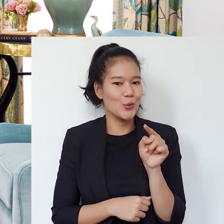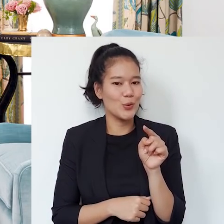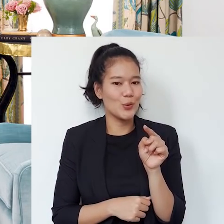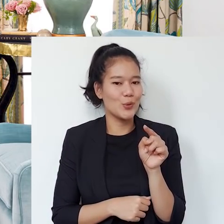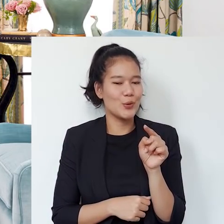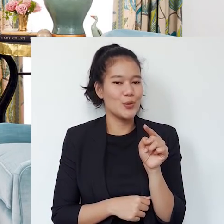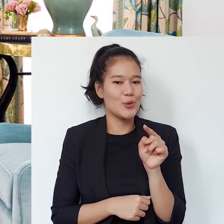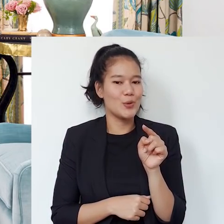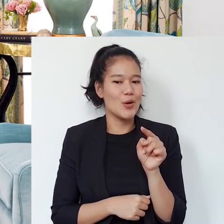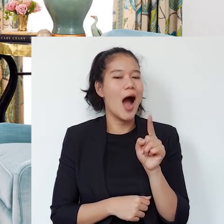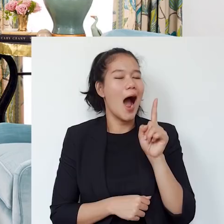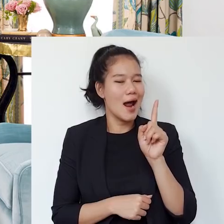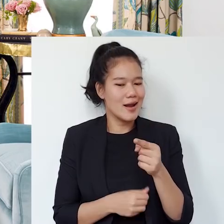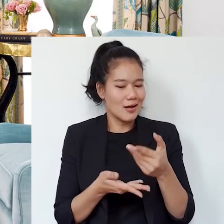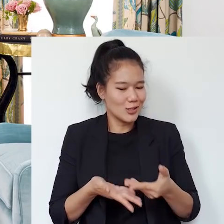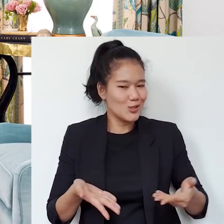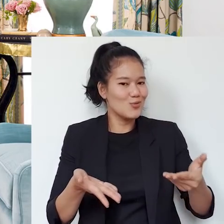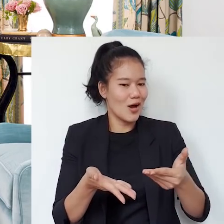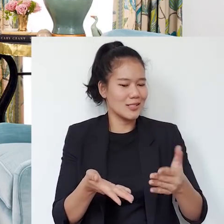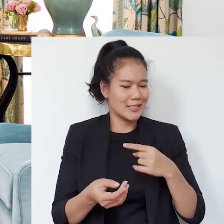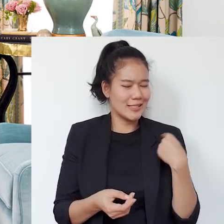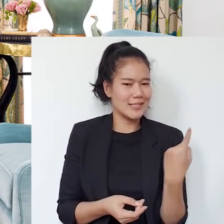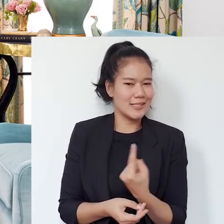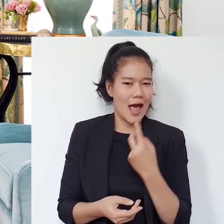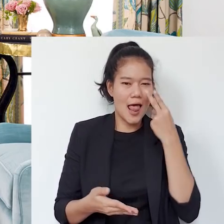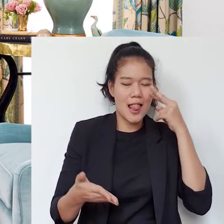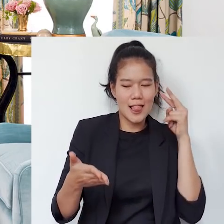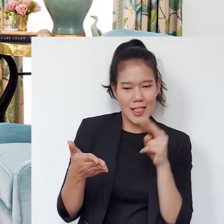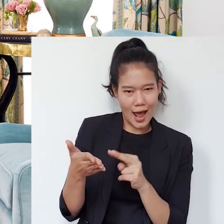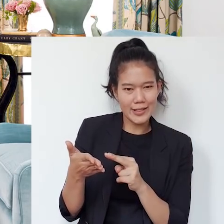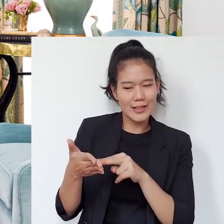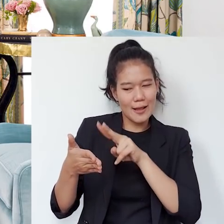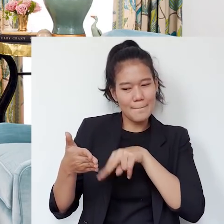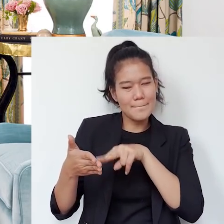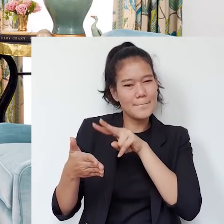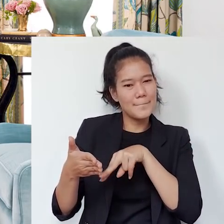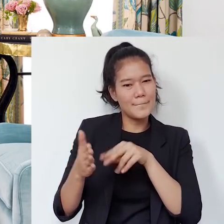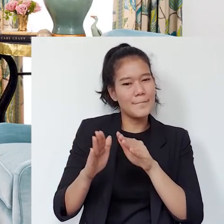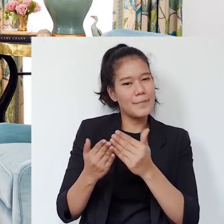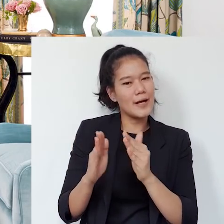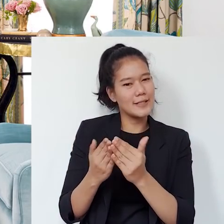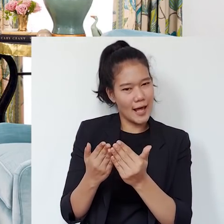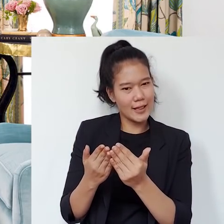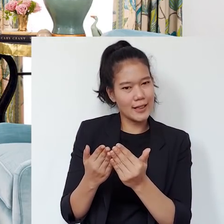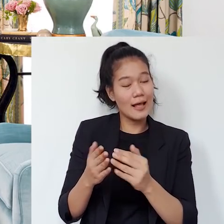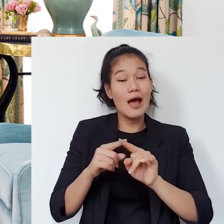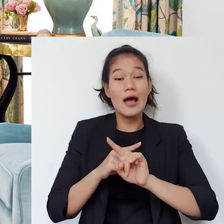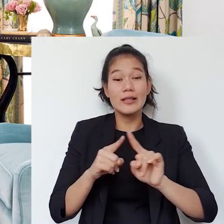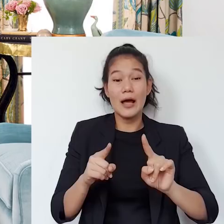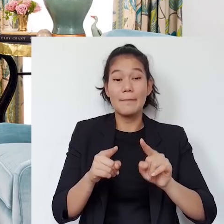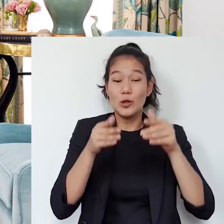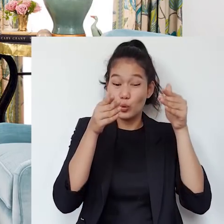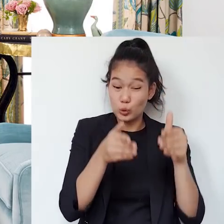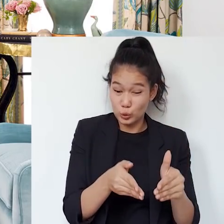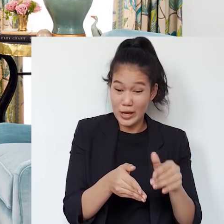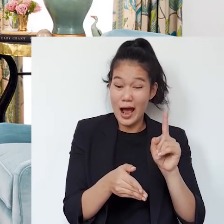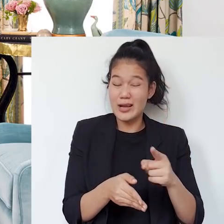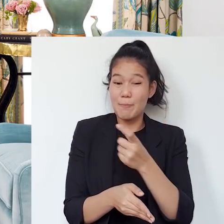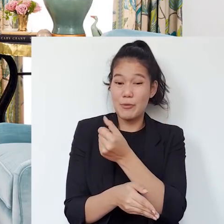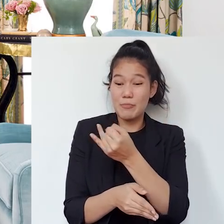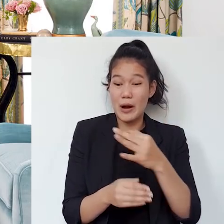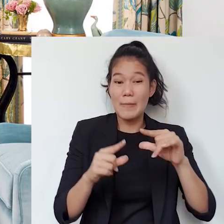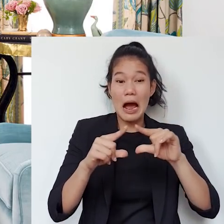terjadi. Inilah yang kita lihat di dalam bacaan kita, tetapi secara khusus dalam ayat-ayat